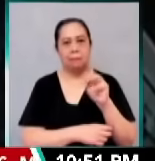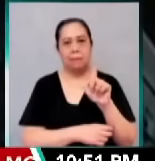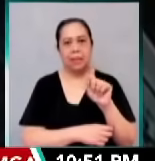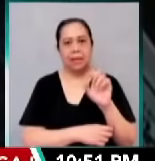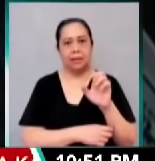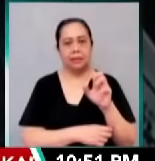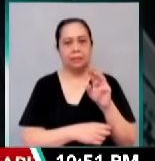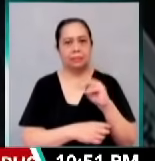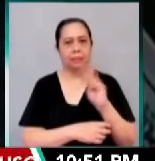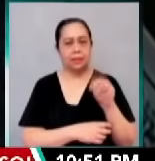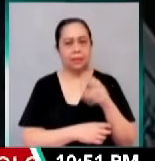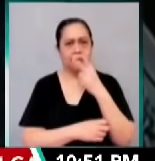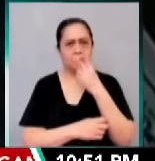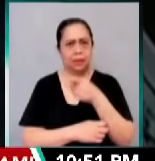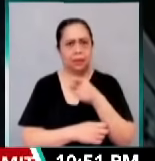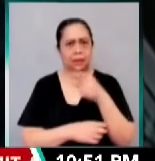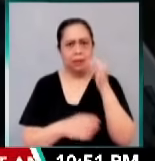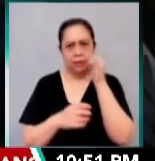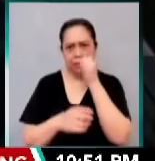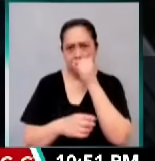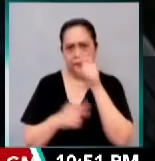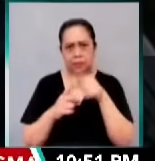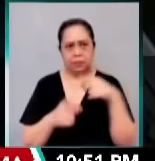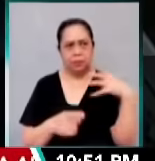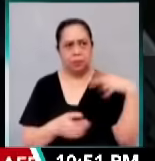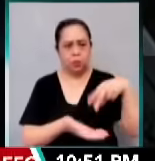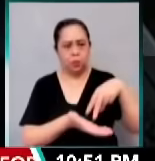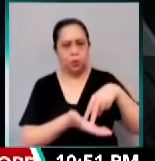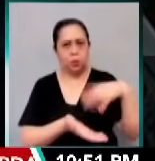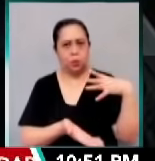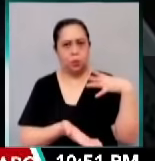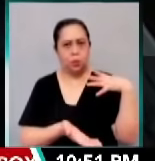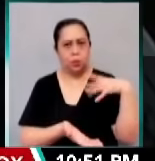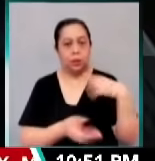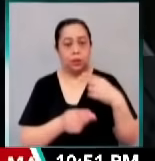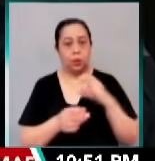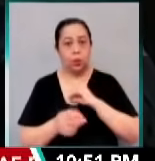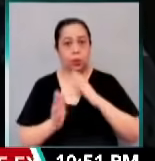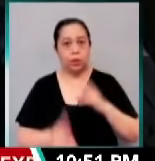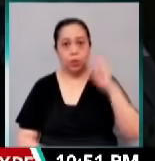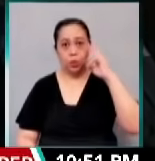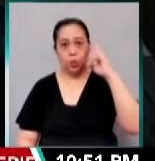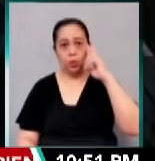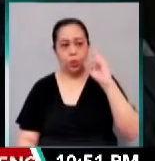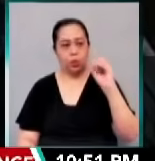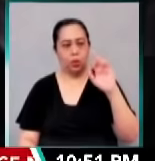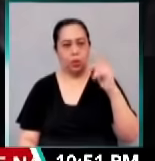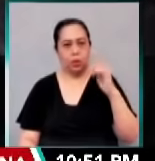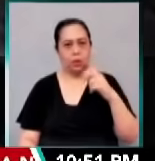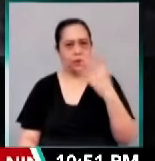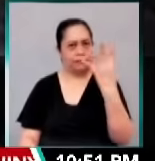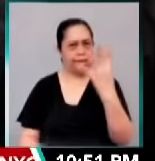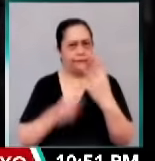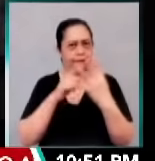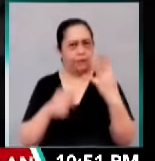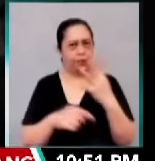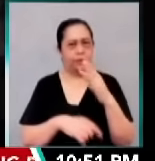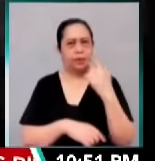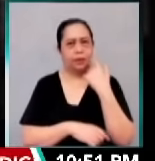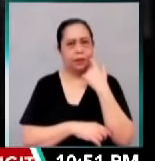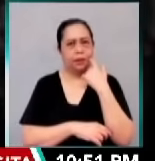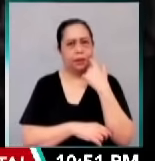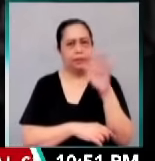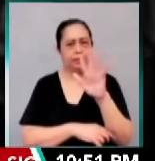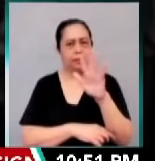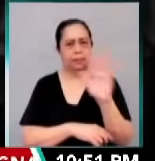ang naghihintay sa harap ng tindahan ni Rodrigo Nunez ang 4 lalaki pasado alas 5 kaninang umaga. Pinasok